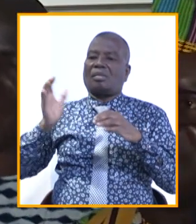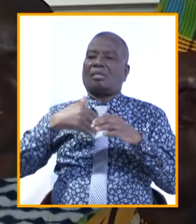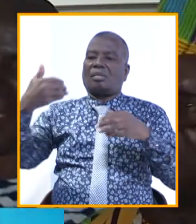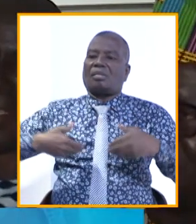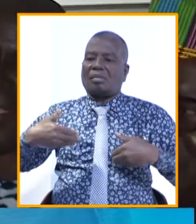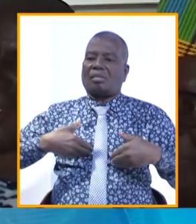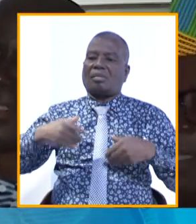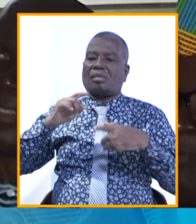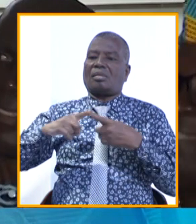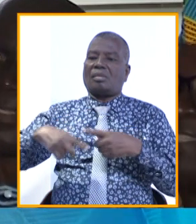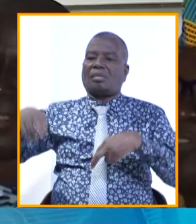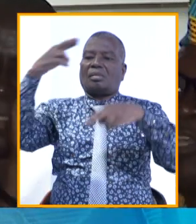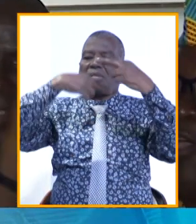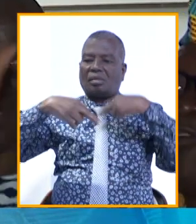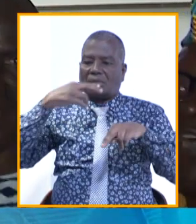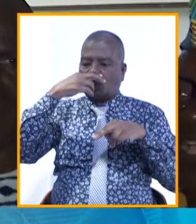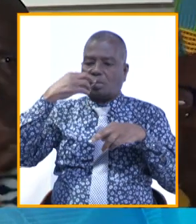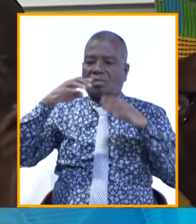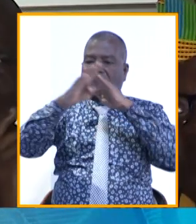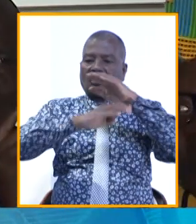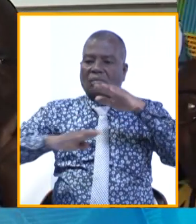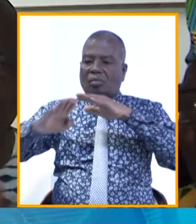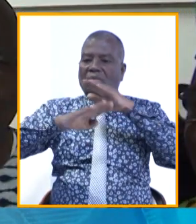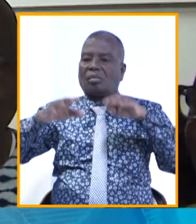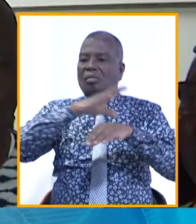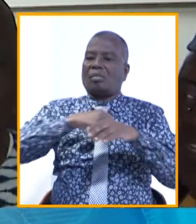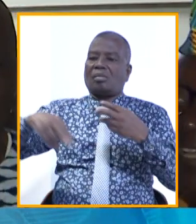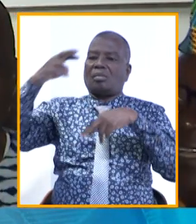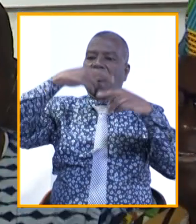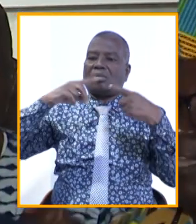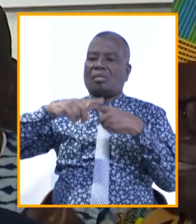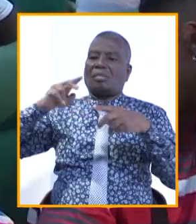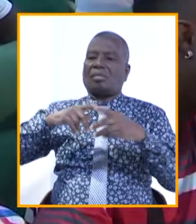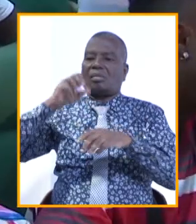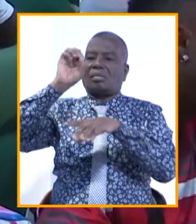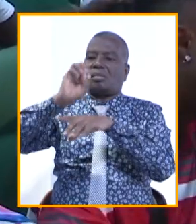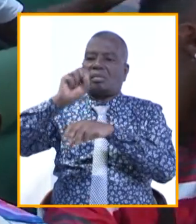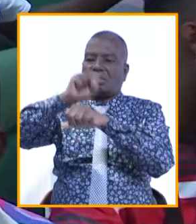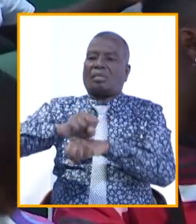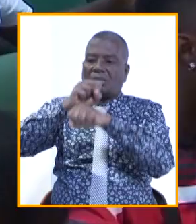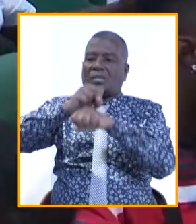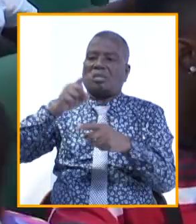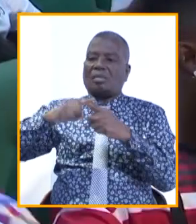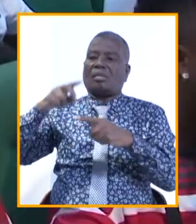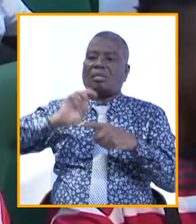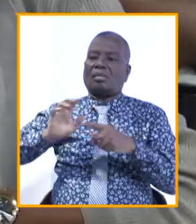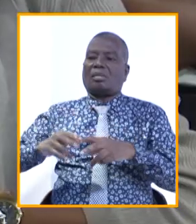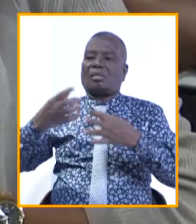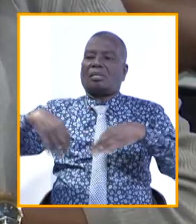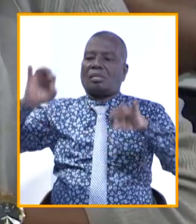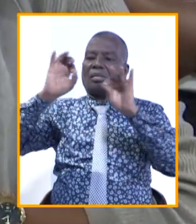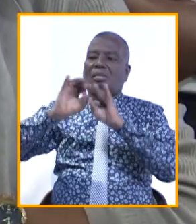jeunesse à revenir aux sources, à revenir à notre tradition, à revenir à nos